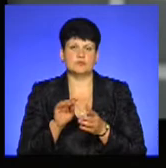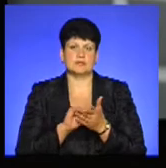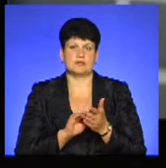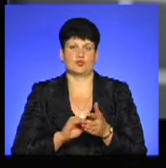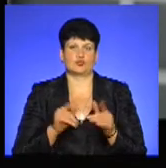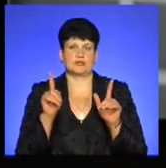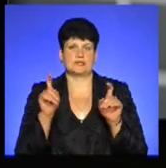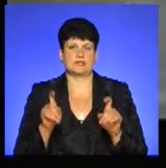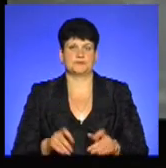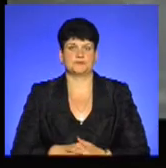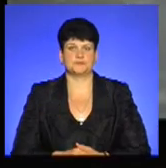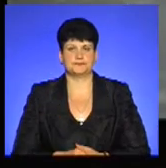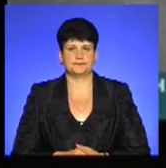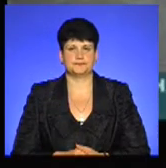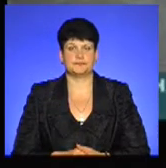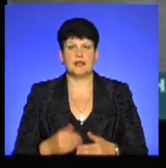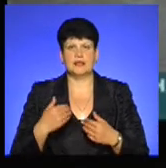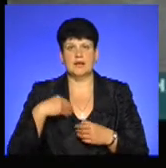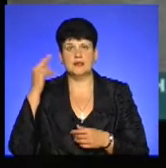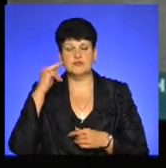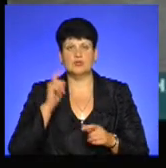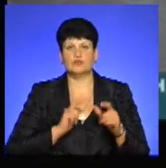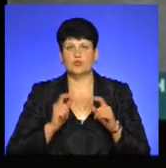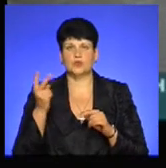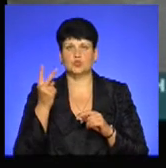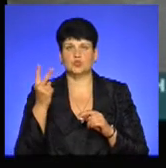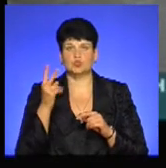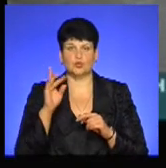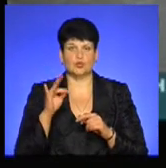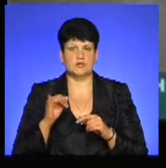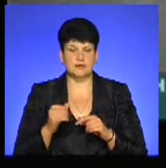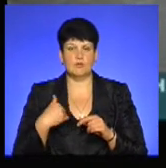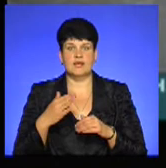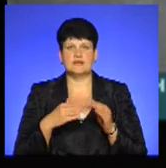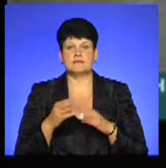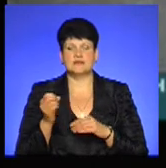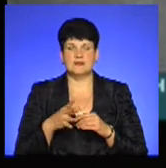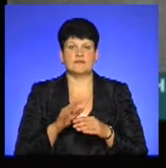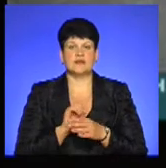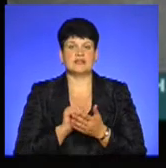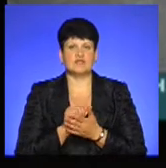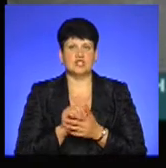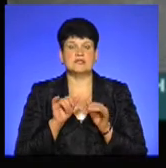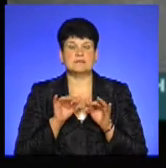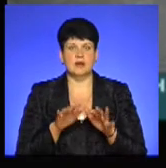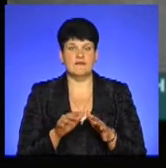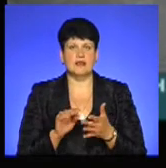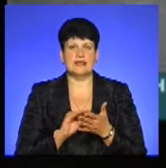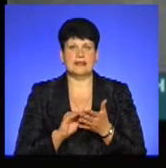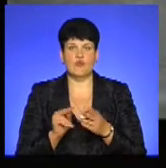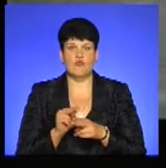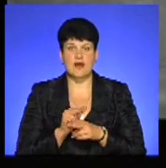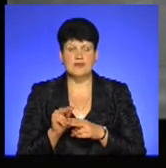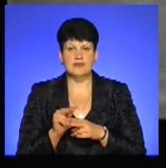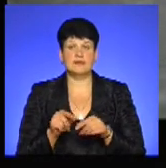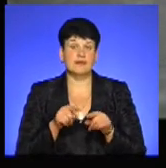тестування. Я навчаюся в коледжі на другому курсі. Моя спеціальність – видавнича справа та редагування. І